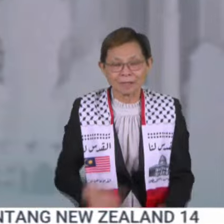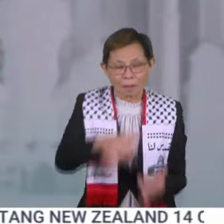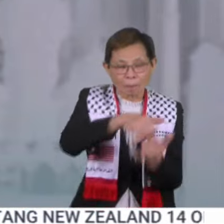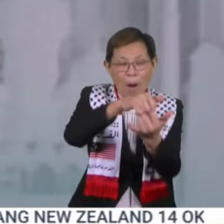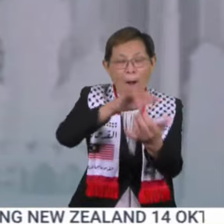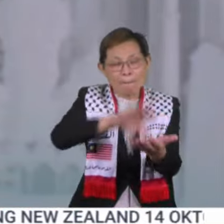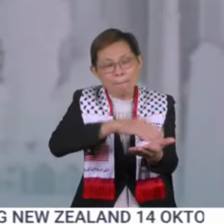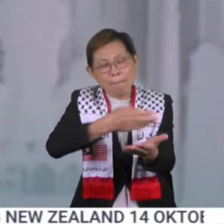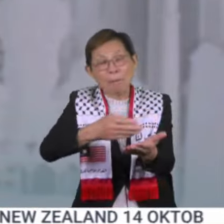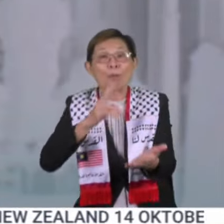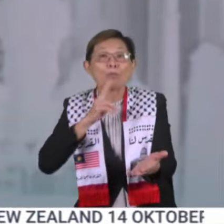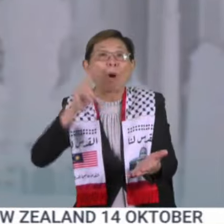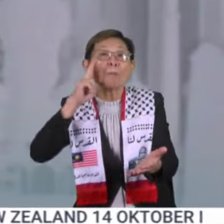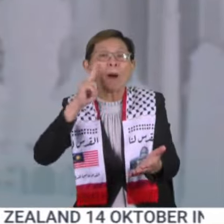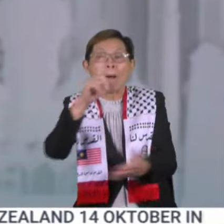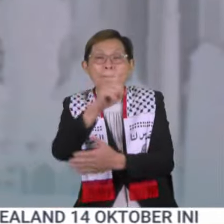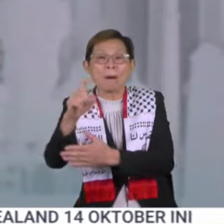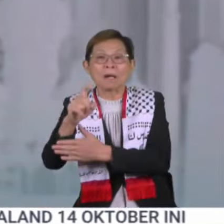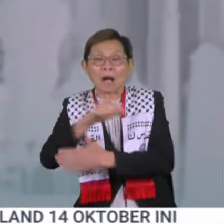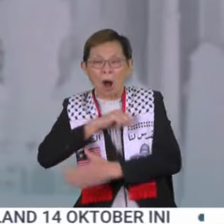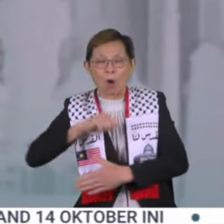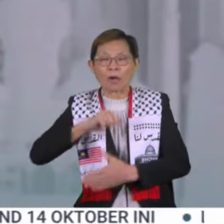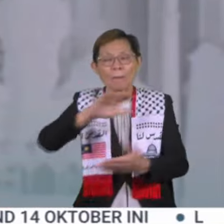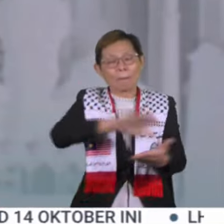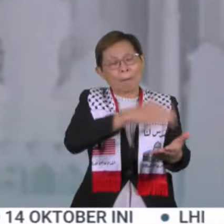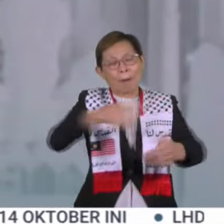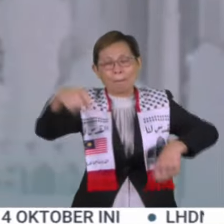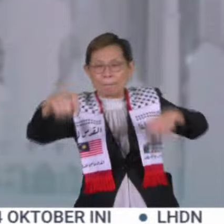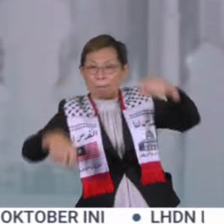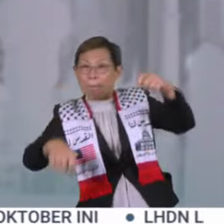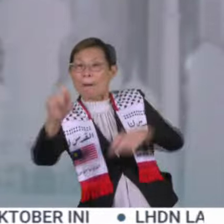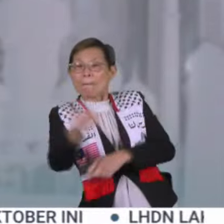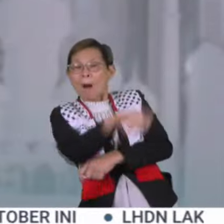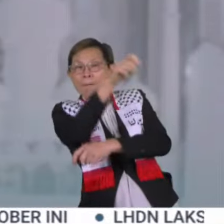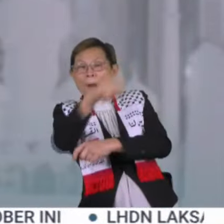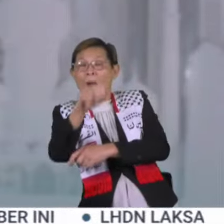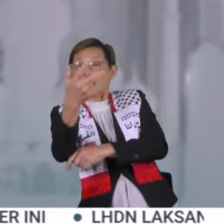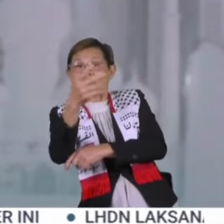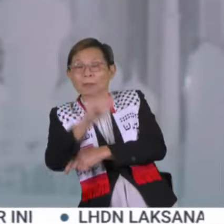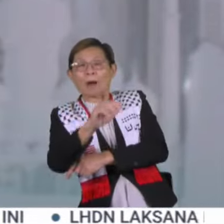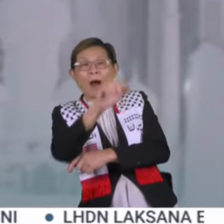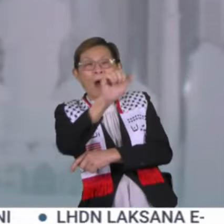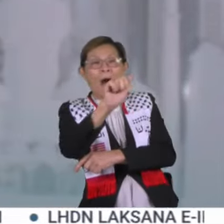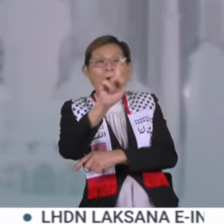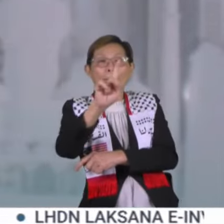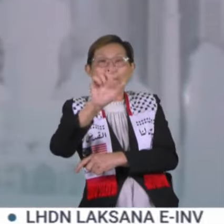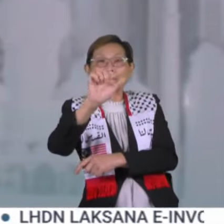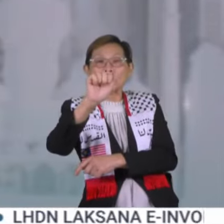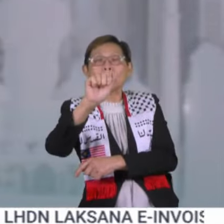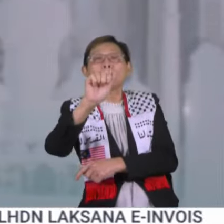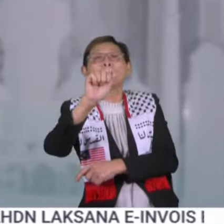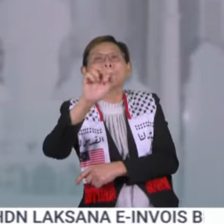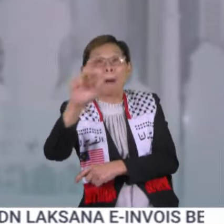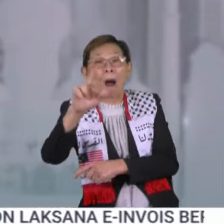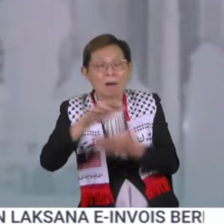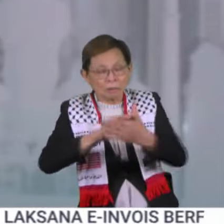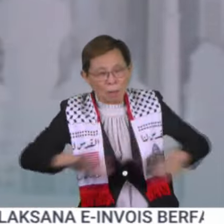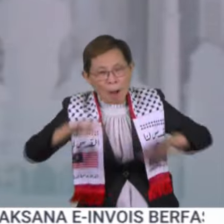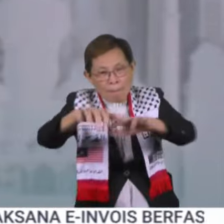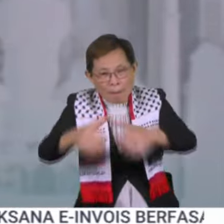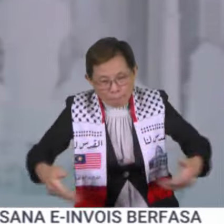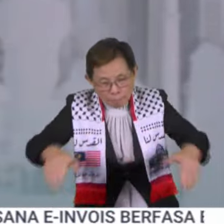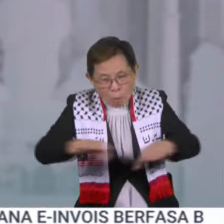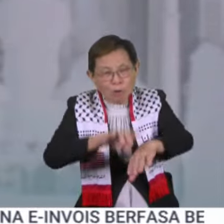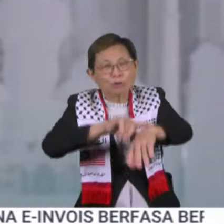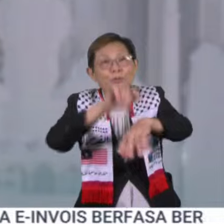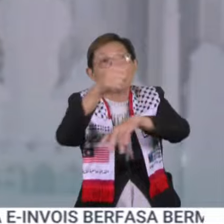Jenazah pemuzik veteran yang merupakan bekas anggota orkestra RTM, Akbar Nawab Khan, selamat dikebumikan pukul 10.30